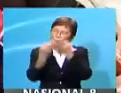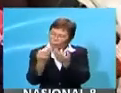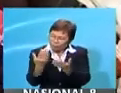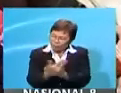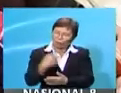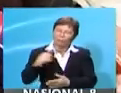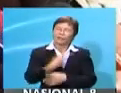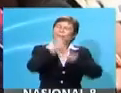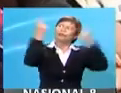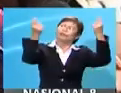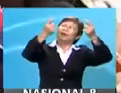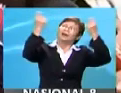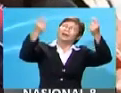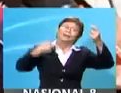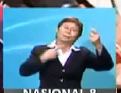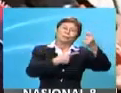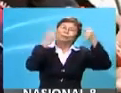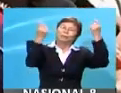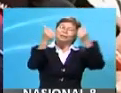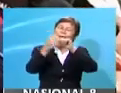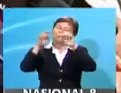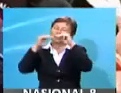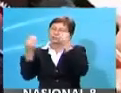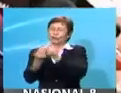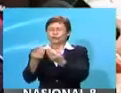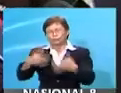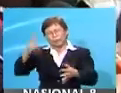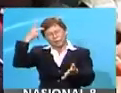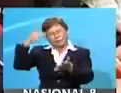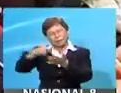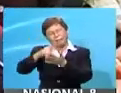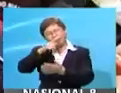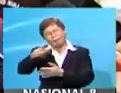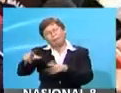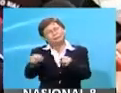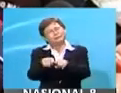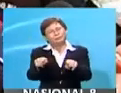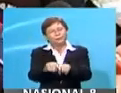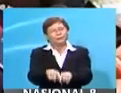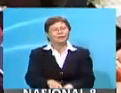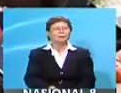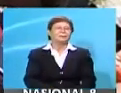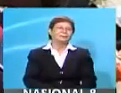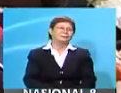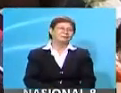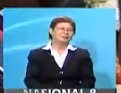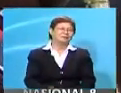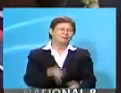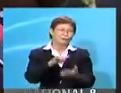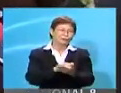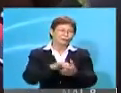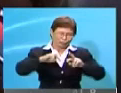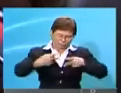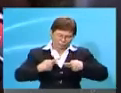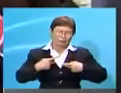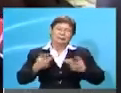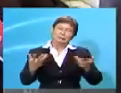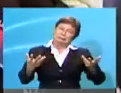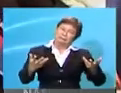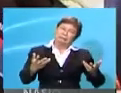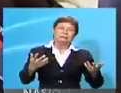diraikan seolah-olah kami dengan masyarakat tu dah kenal lama seperti itu penerimaan dia kan itu yang menyebabkan kita